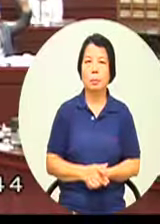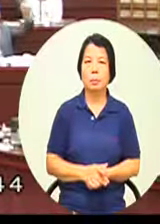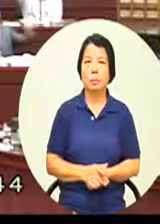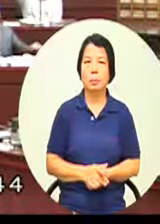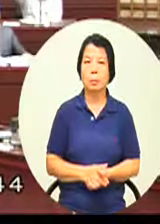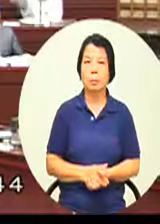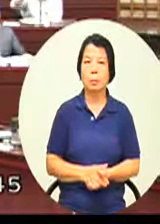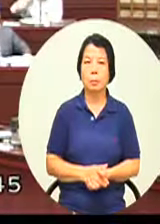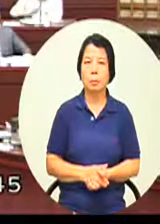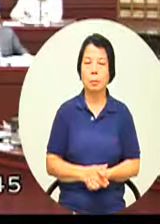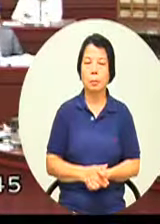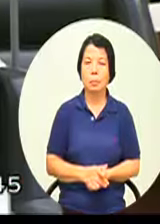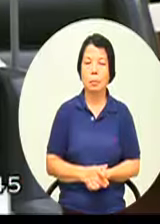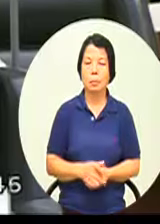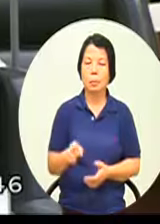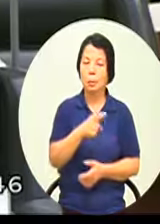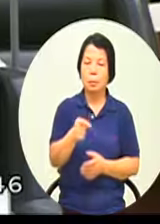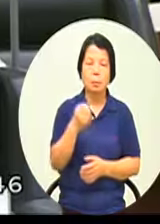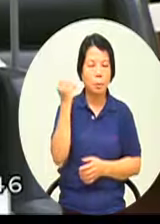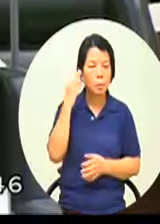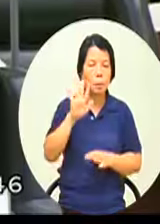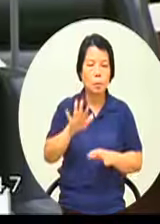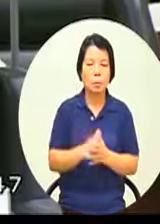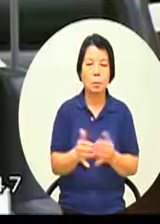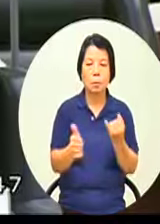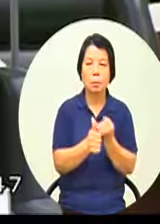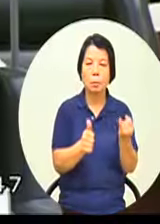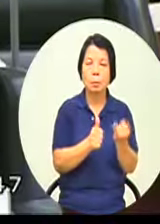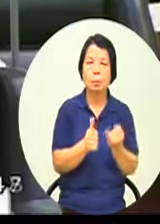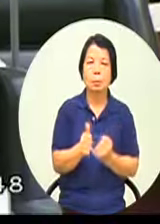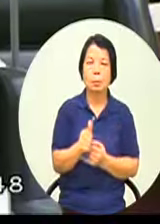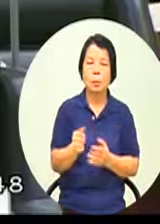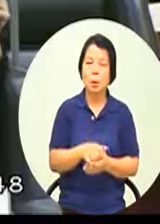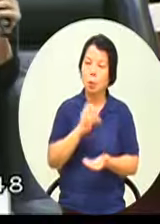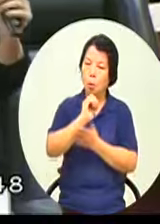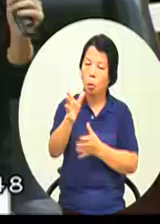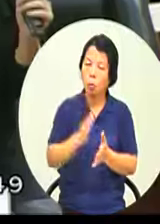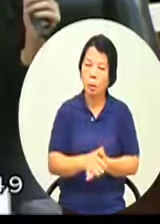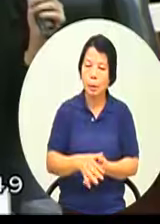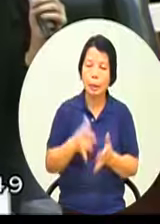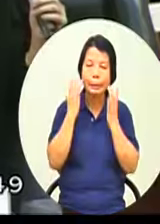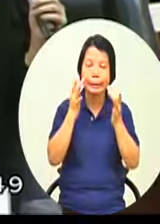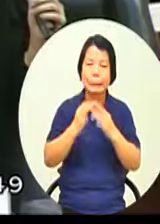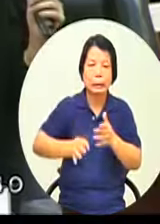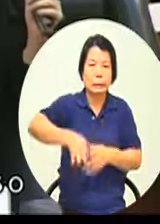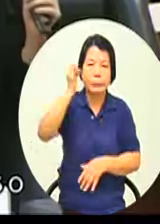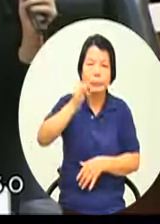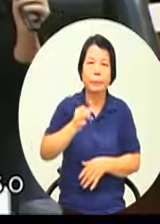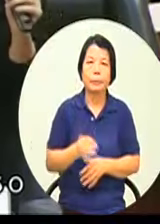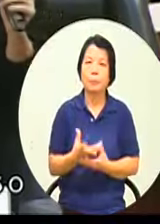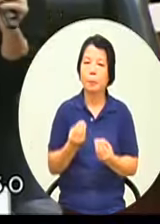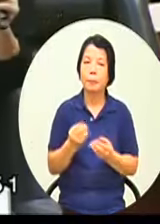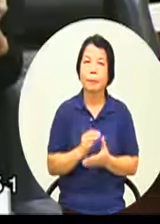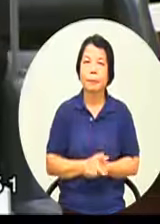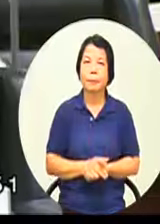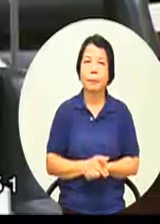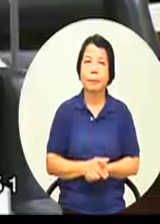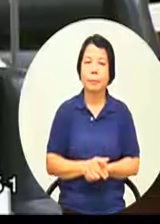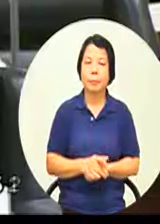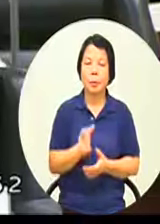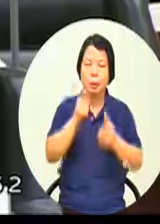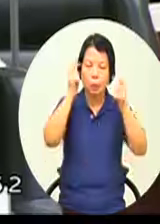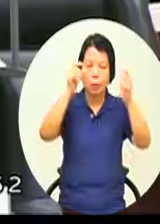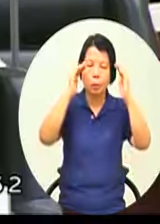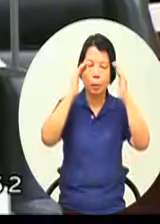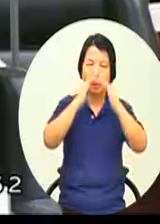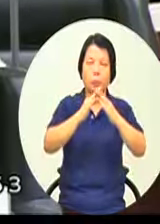好、啊、你们没有听到你们的太太跟你们反映说菜价太贵吗？你们大家高雄市政府的官